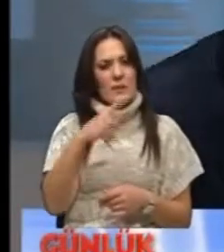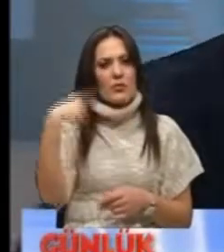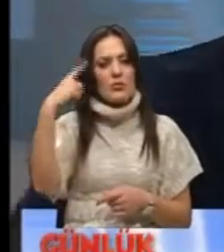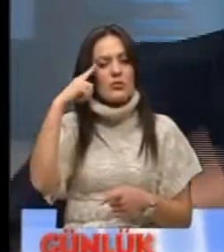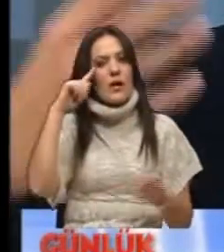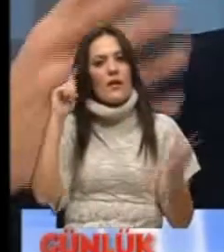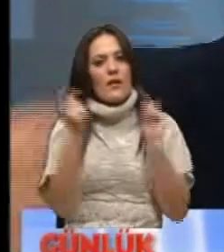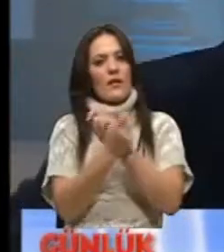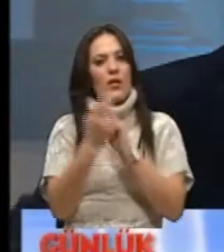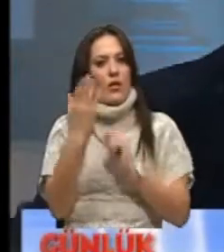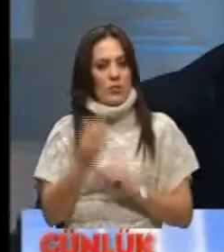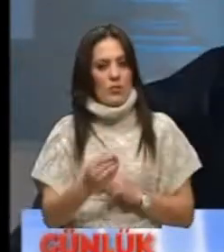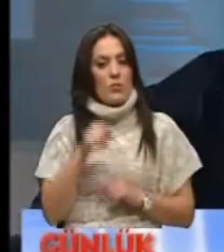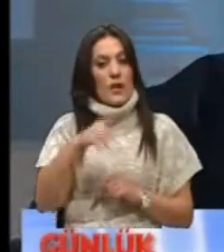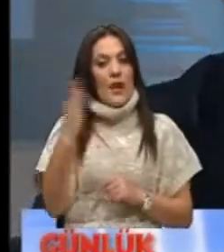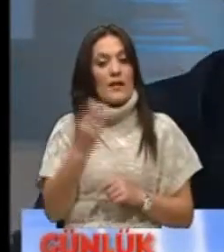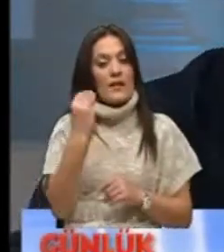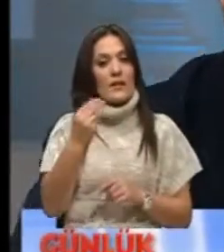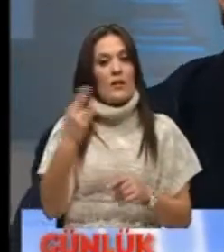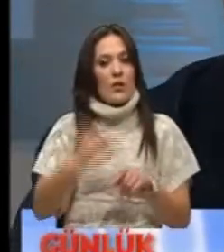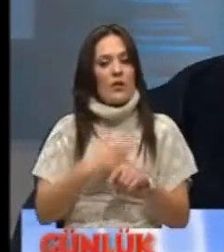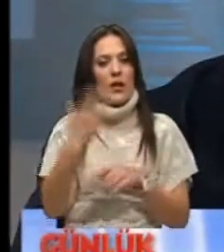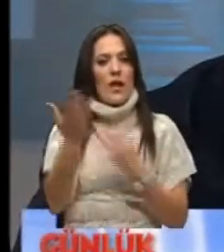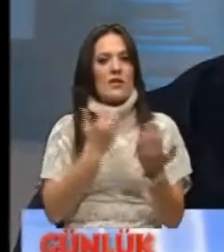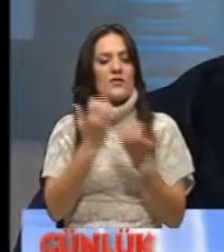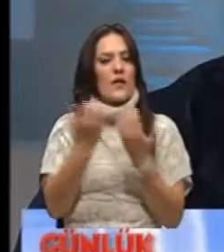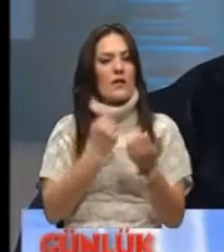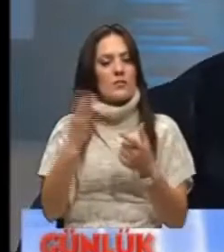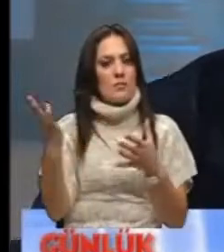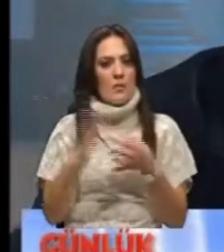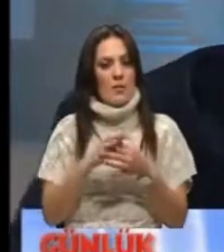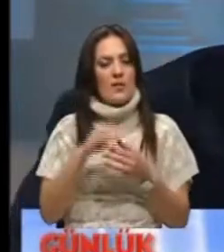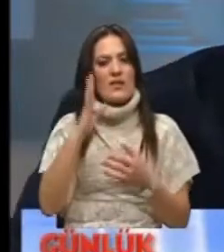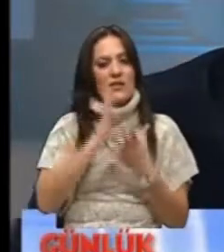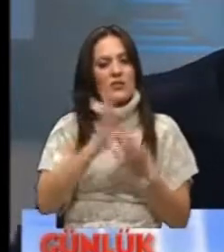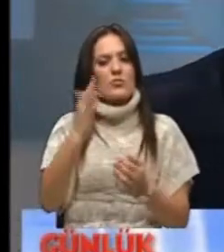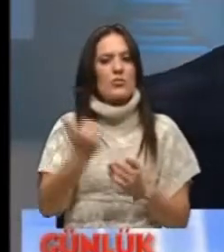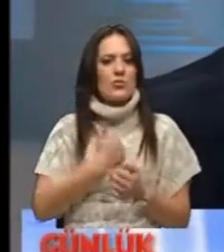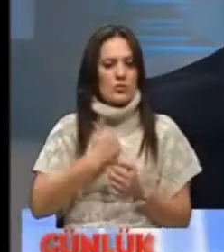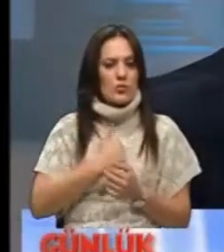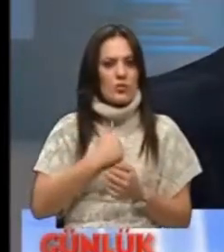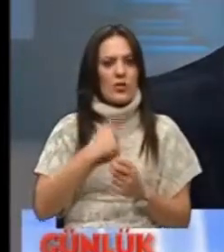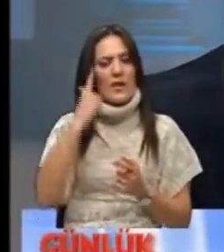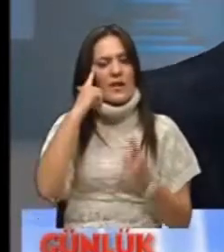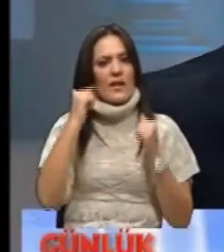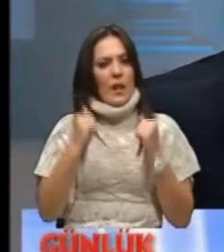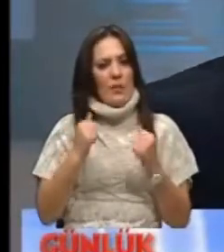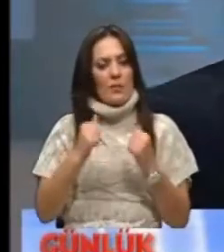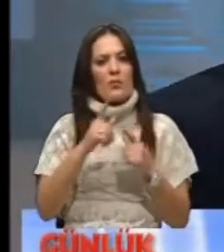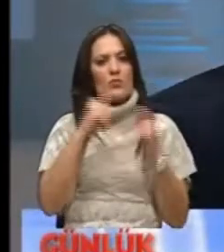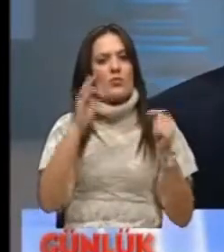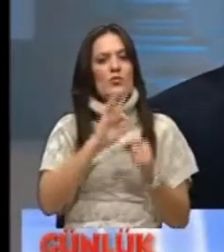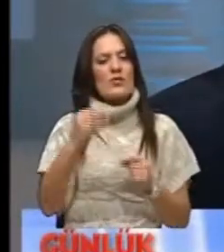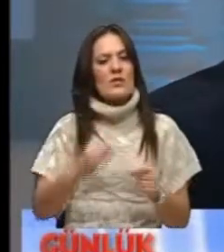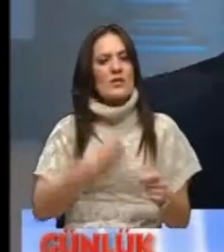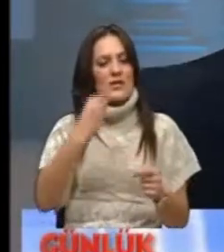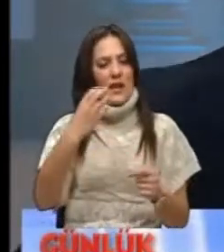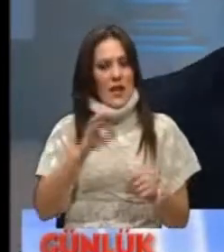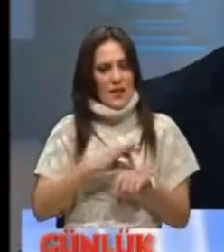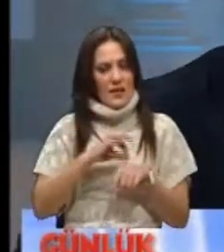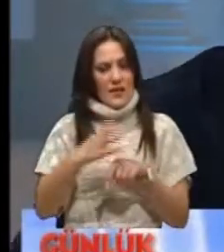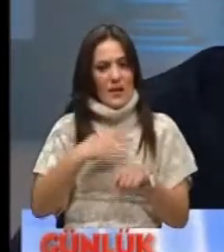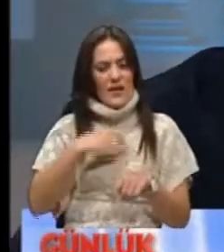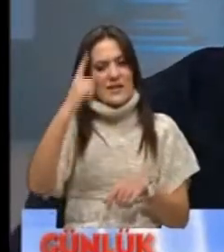düşünceler oluşuyor. Bunun en iyi örneği alışveriş bağımlılığıdır. Kişi üzüntülü, depresif, mutsuz hissettiği anda